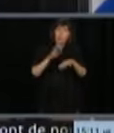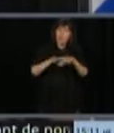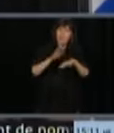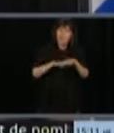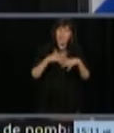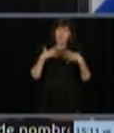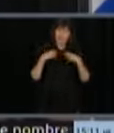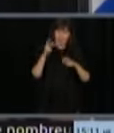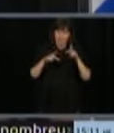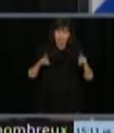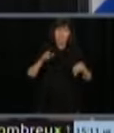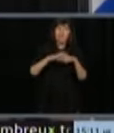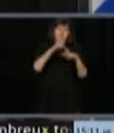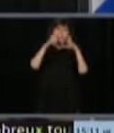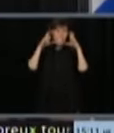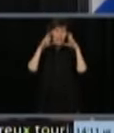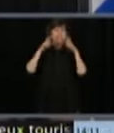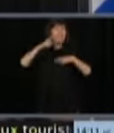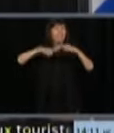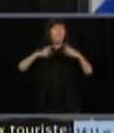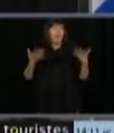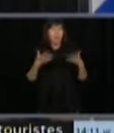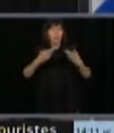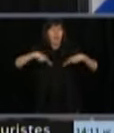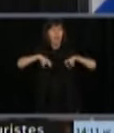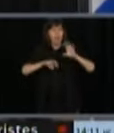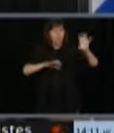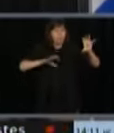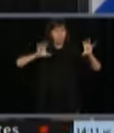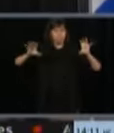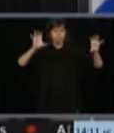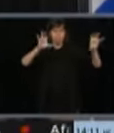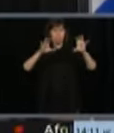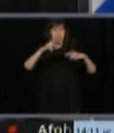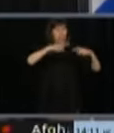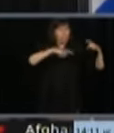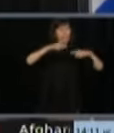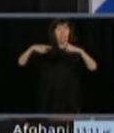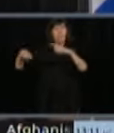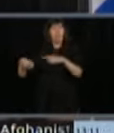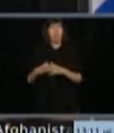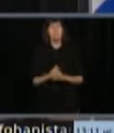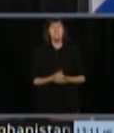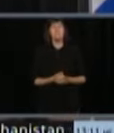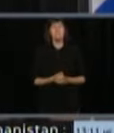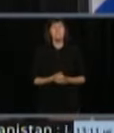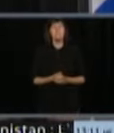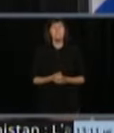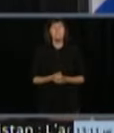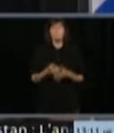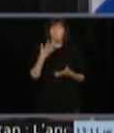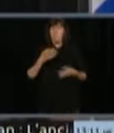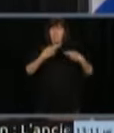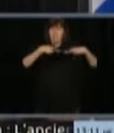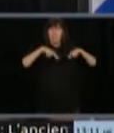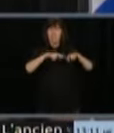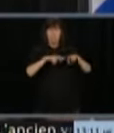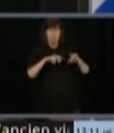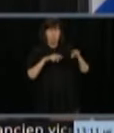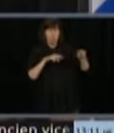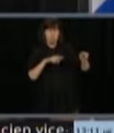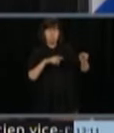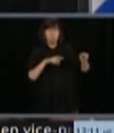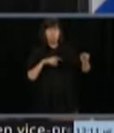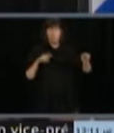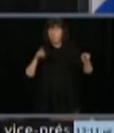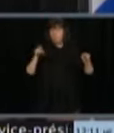région. N'exclut pas que les recommandations soient différentes d'une région à l'autre, sauf pour